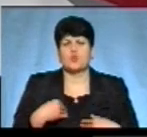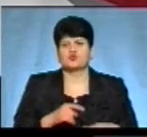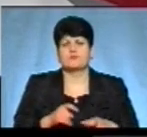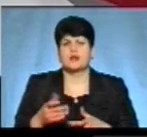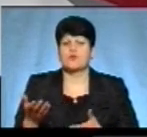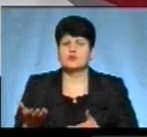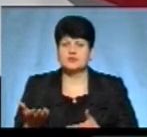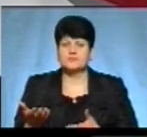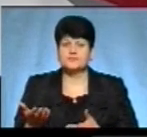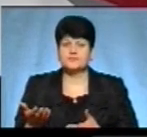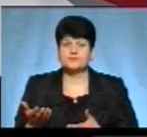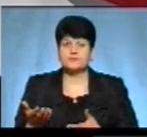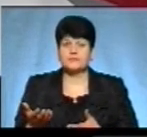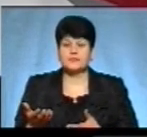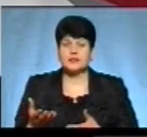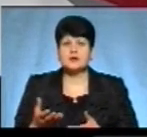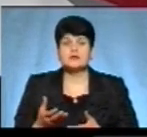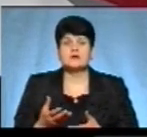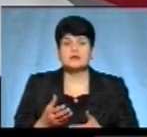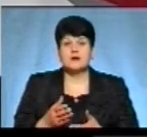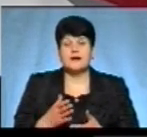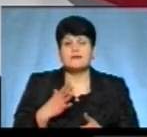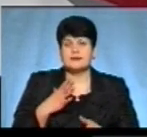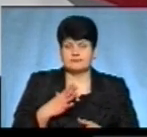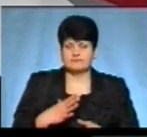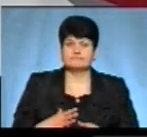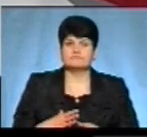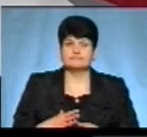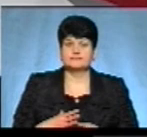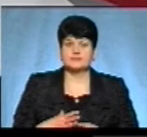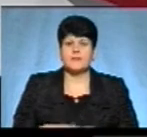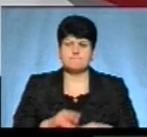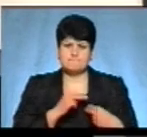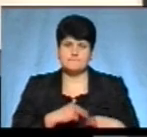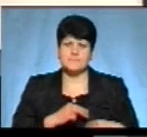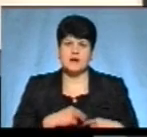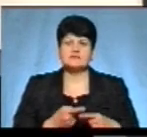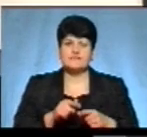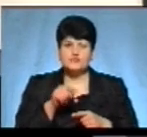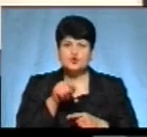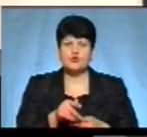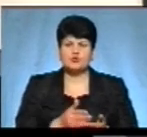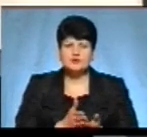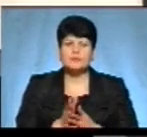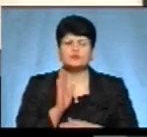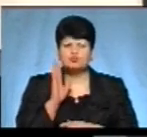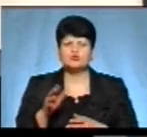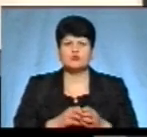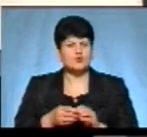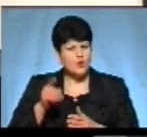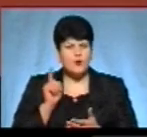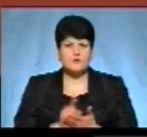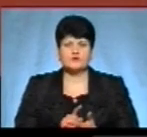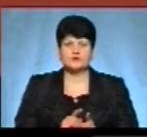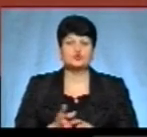переходити. Але своє терпіння і праця в цьому напрямі, вони дадуть результат обов'язково.